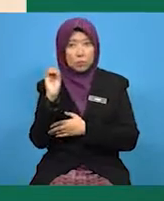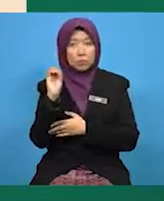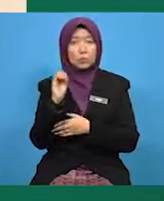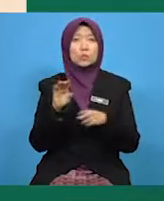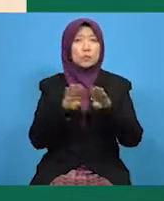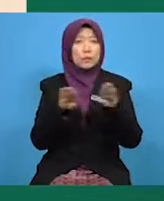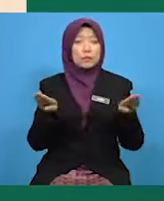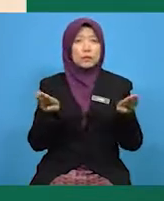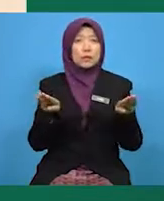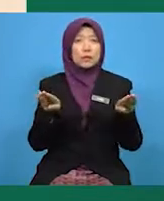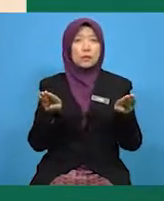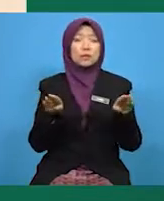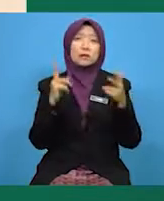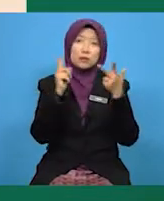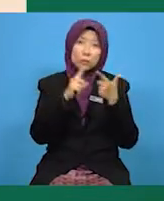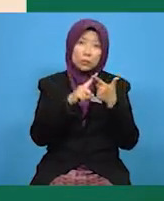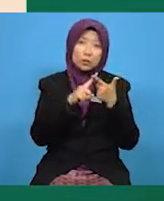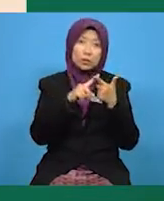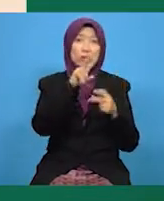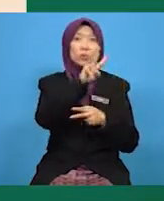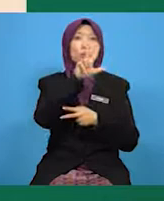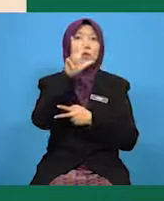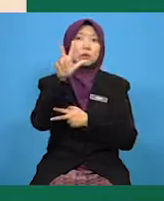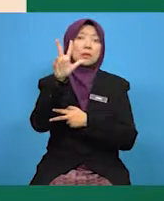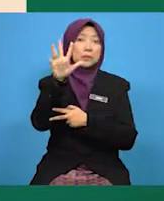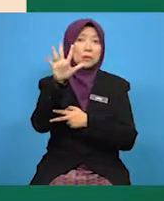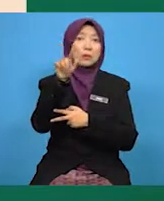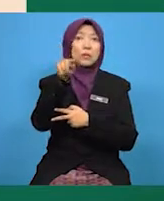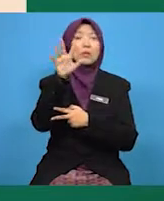58.14% berbanding sektor kedua